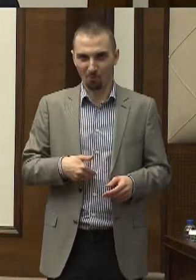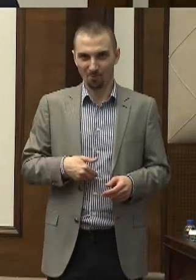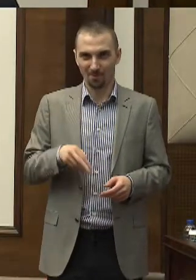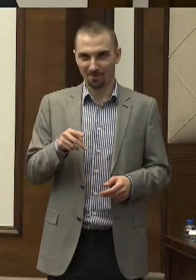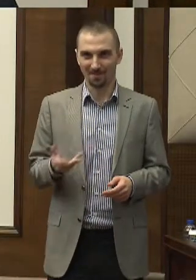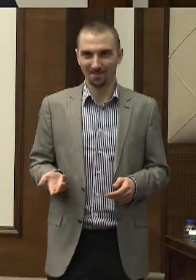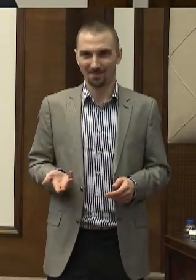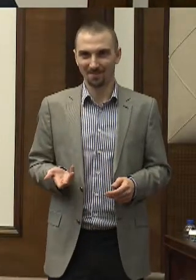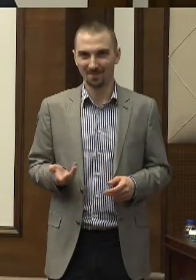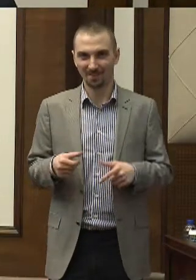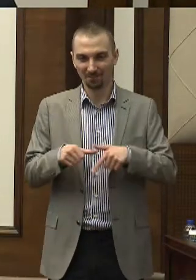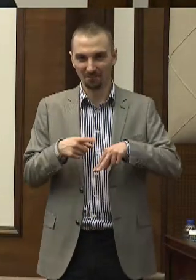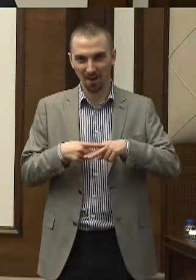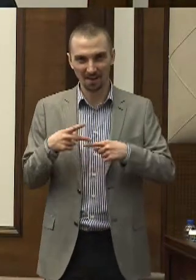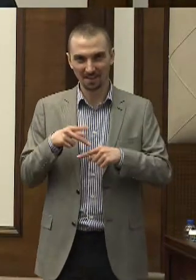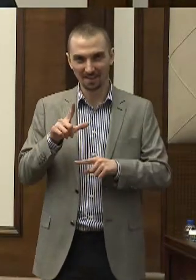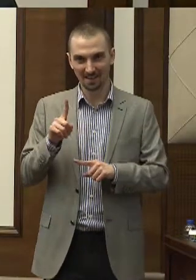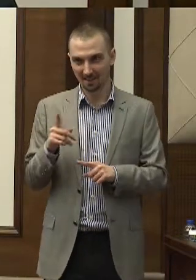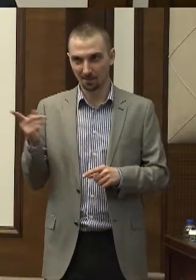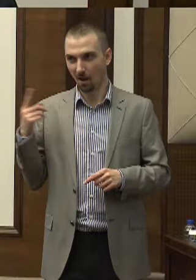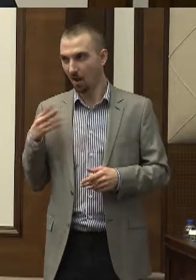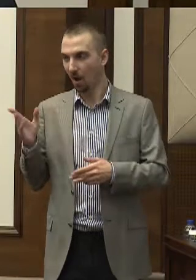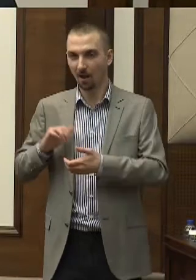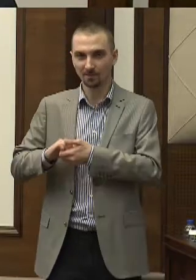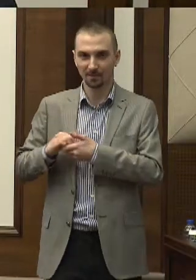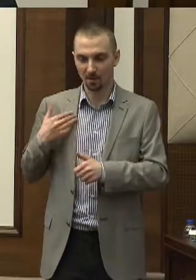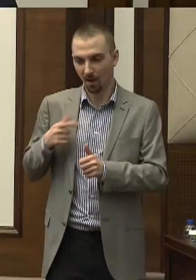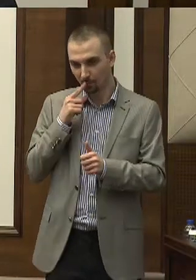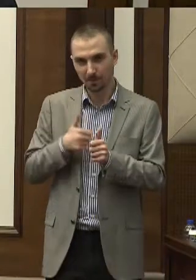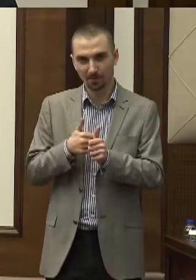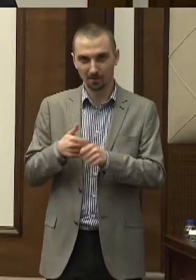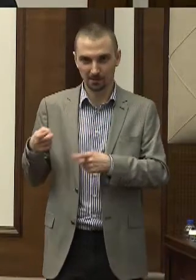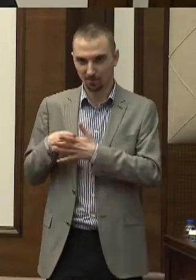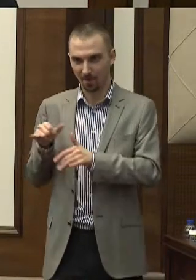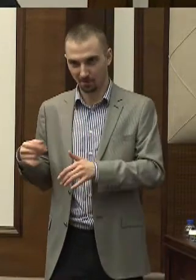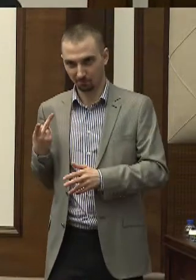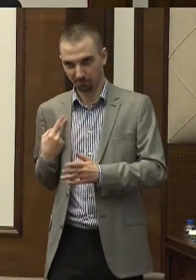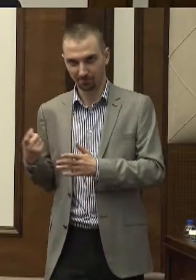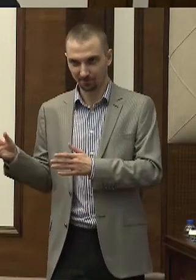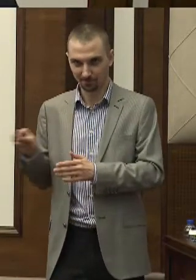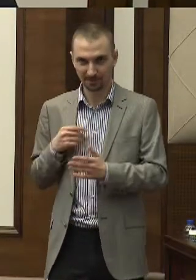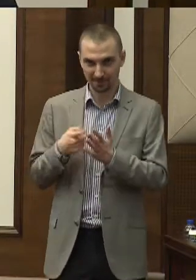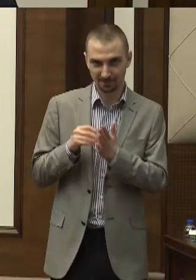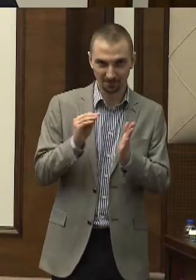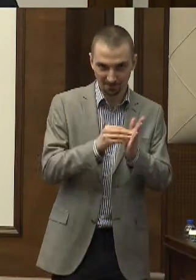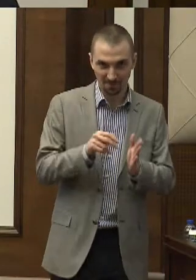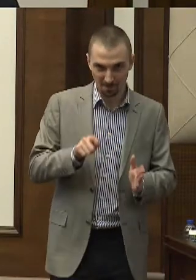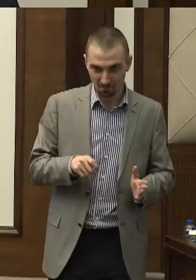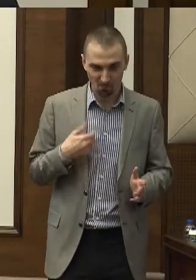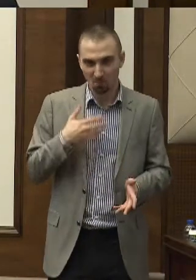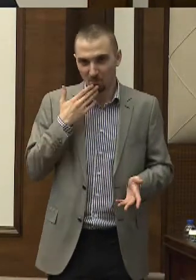asistanın adı Fazlı. Acaba başkan çok sevdi, onun ismini mi verdi ya, millet algılar. Halbuki kimseye sormadan